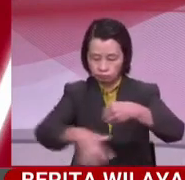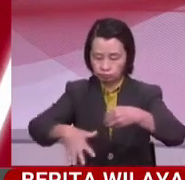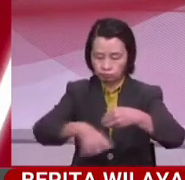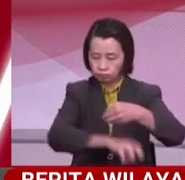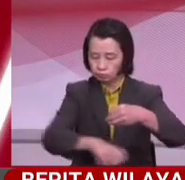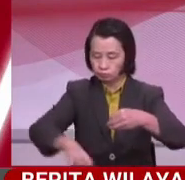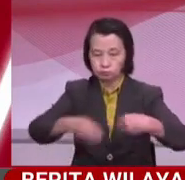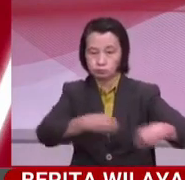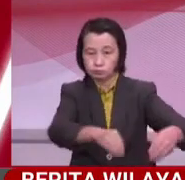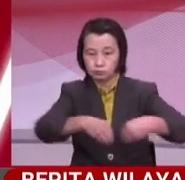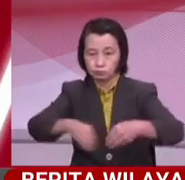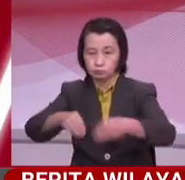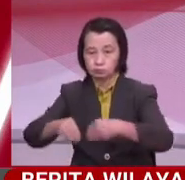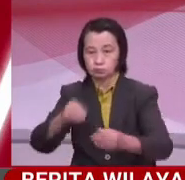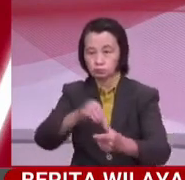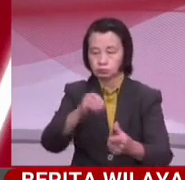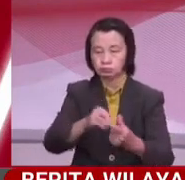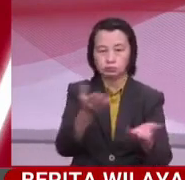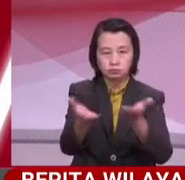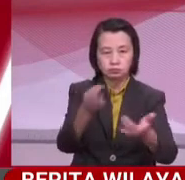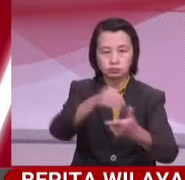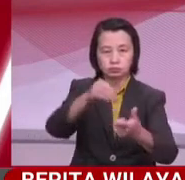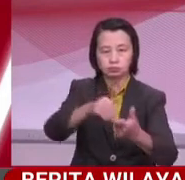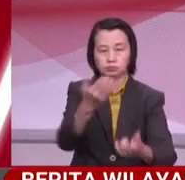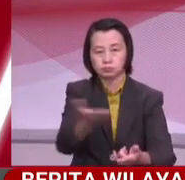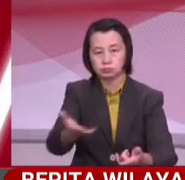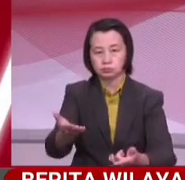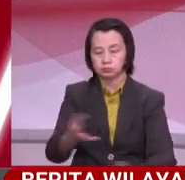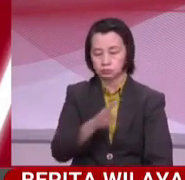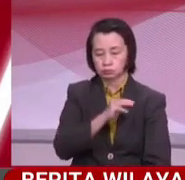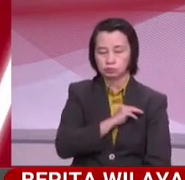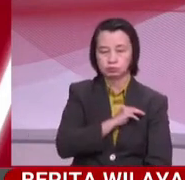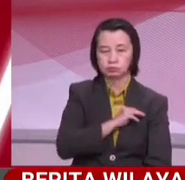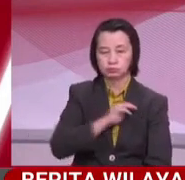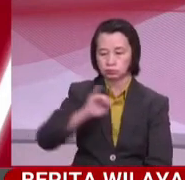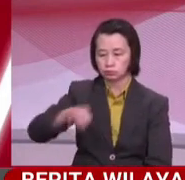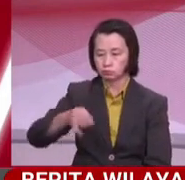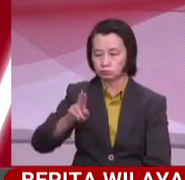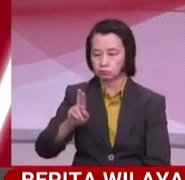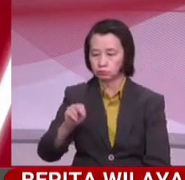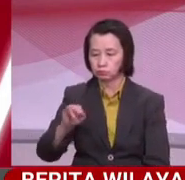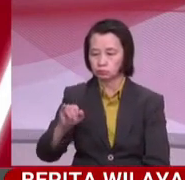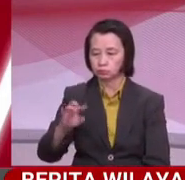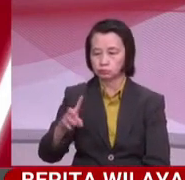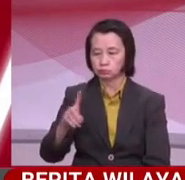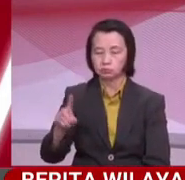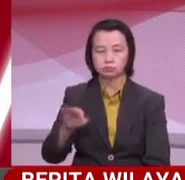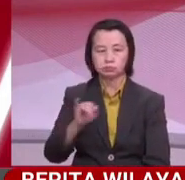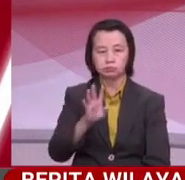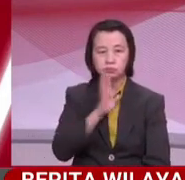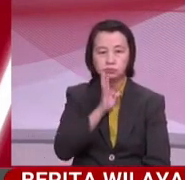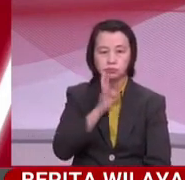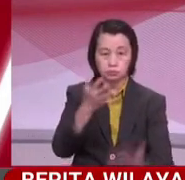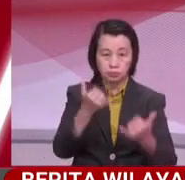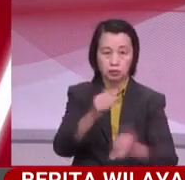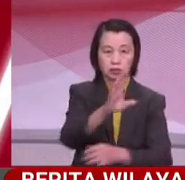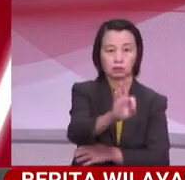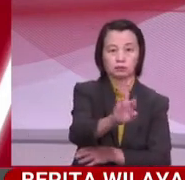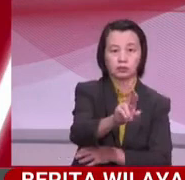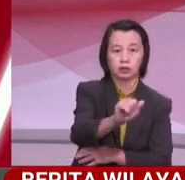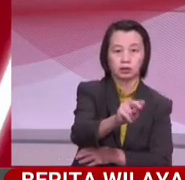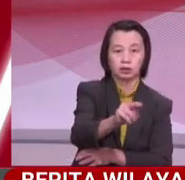dalam primatan ataupun produk menteri Datuk Sri doktorun Junaedi tuanku jaafar memberitahu Prancis kini boleh